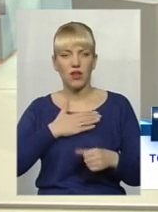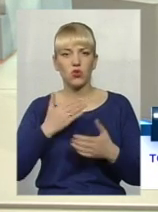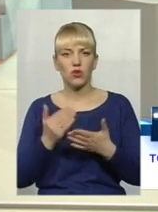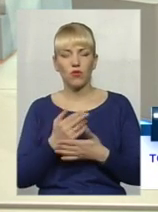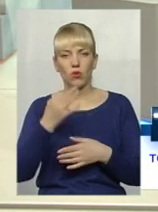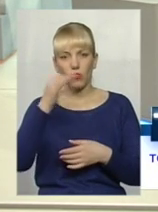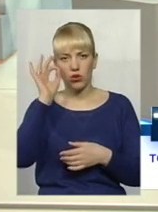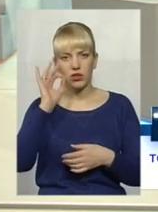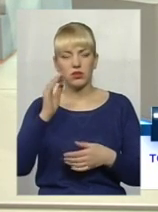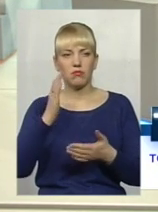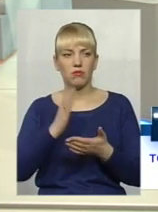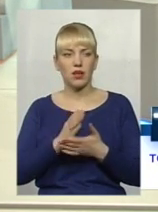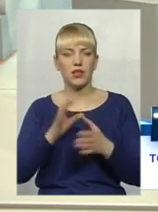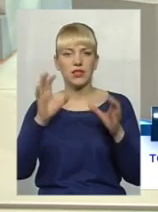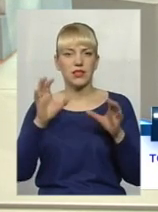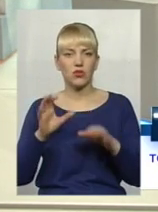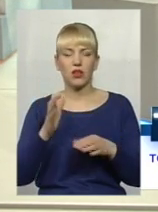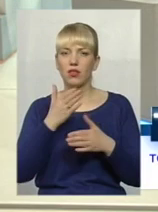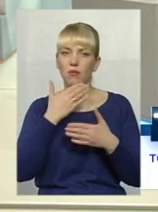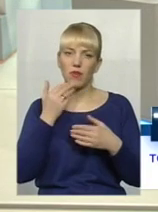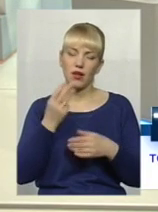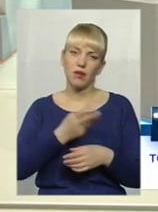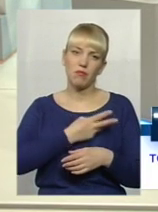Мають законодавство? Немає бажання